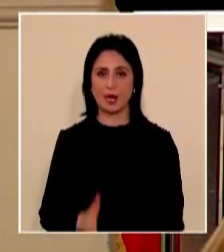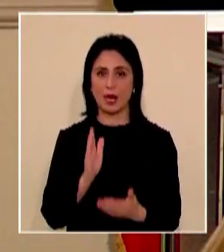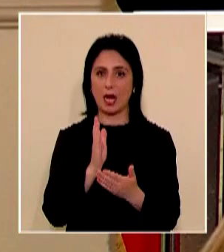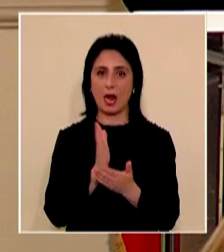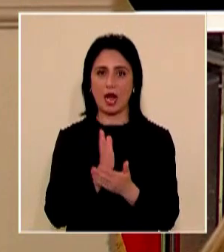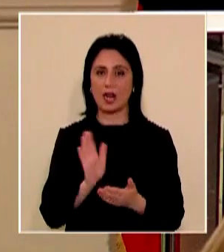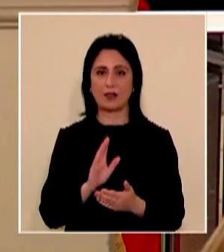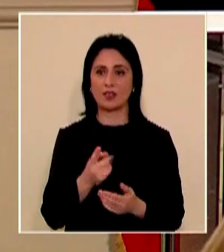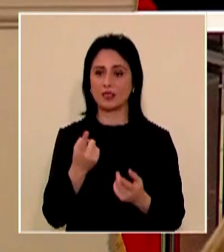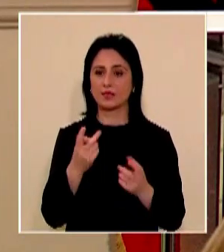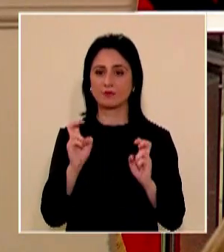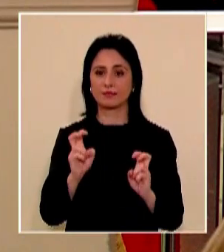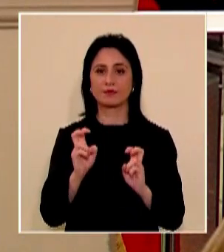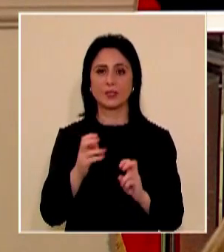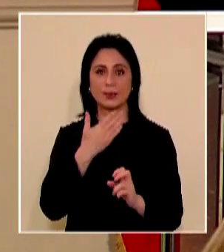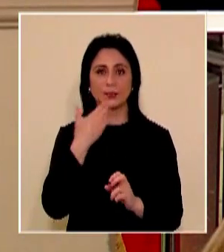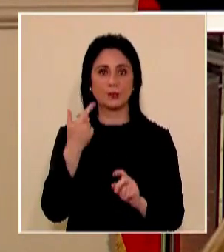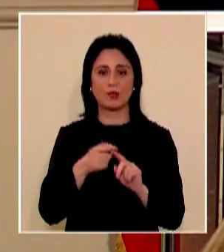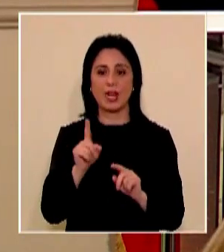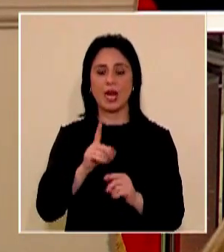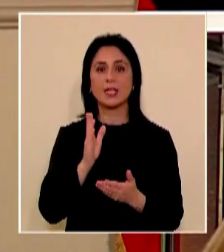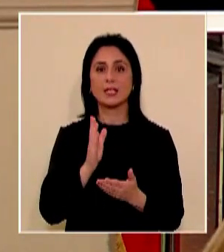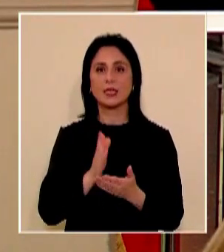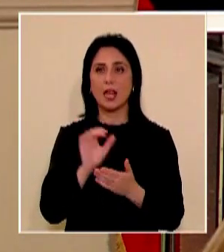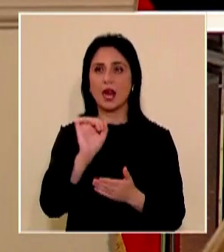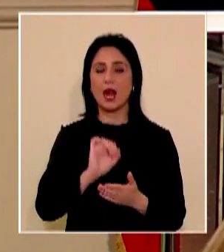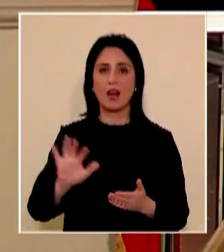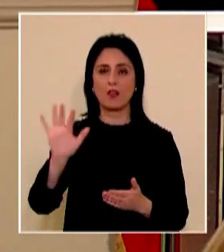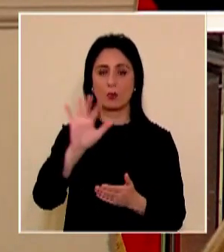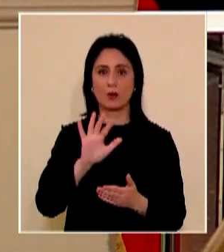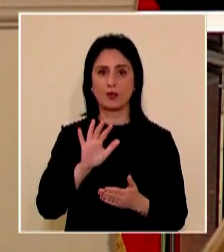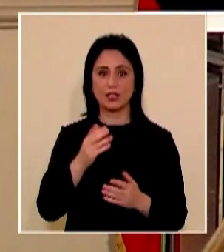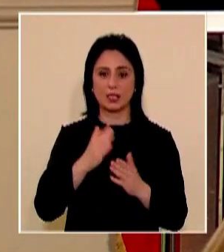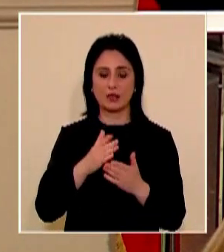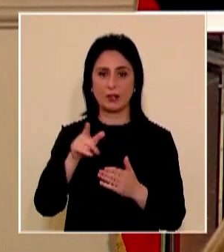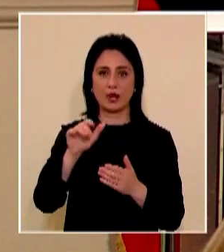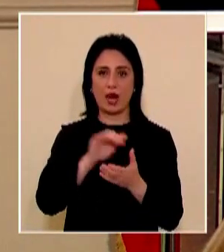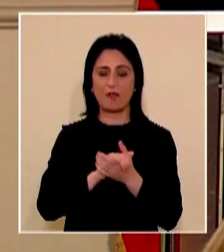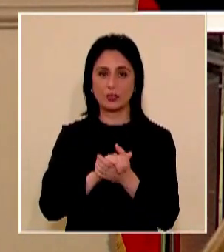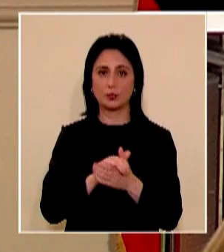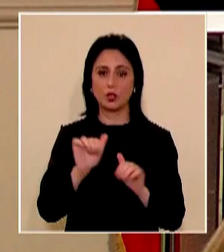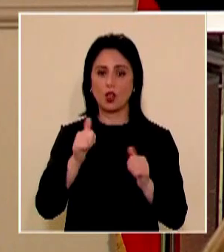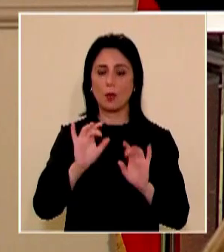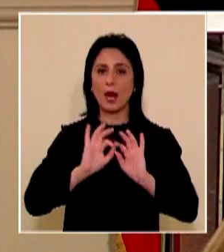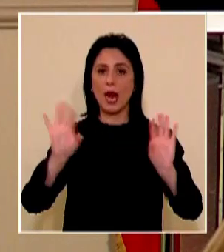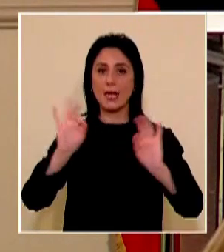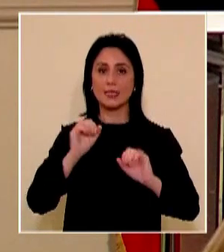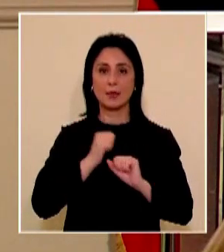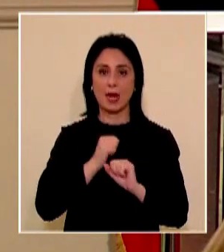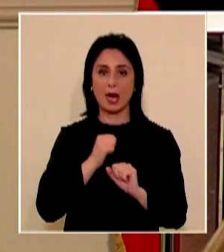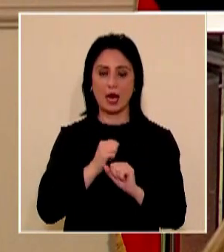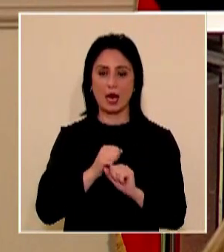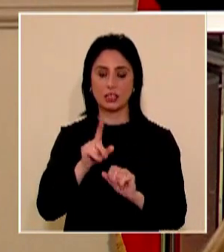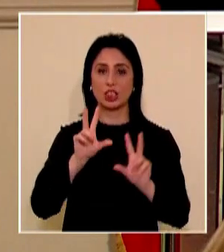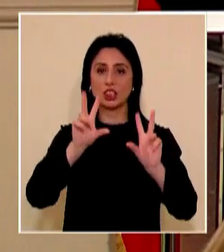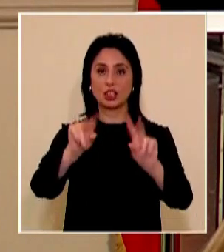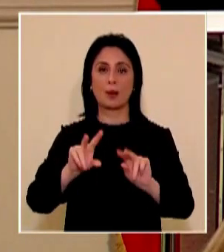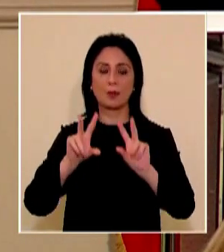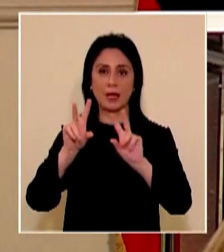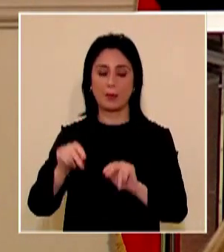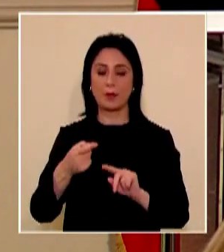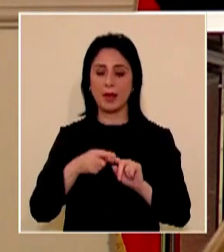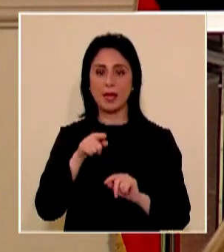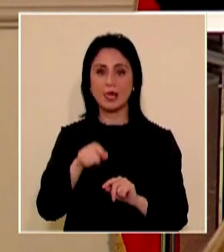się pierwotnie Komisja Europejska i firmy, z którymi Komisja Europejska zawarła odpowiednie umowy. W tej chwili te